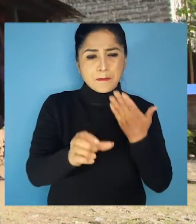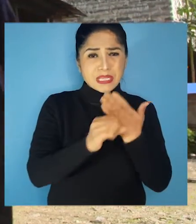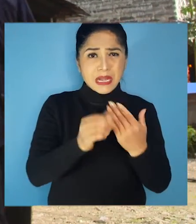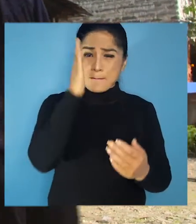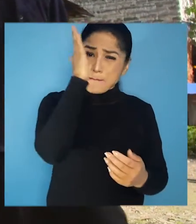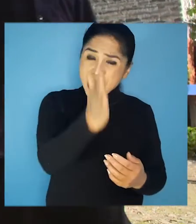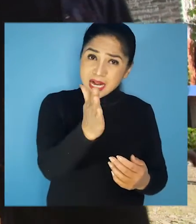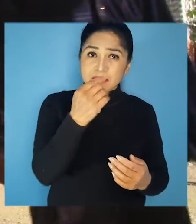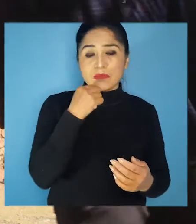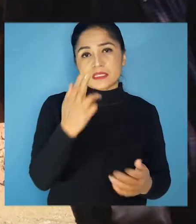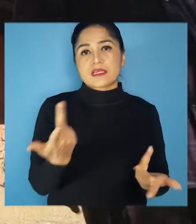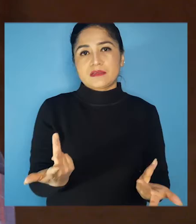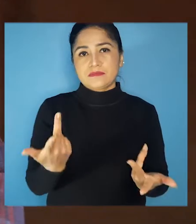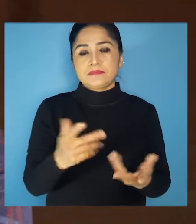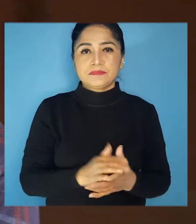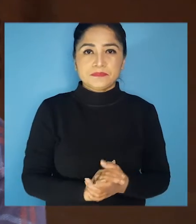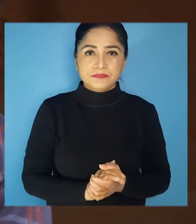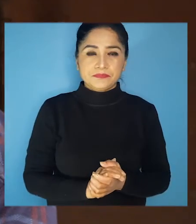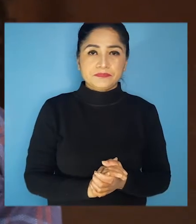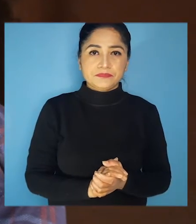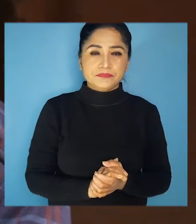हुने भनेर हातार हात लाउँछन् हामीलाई,